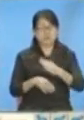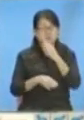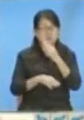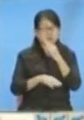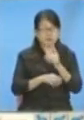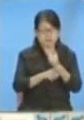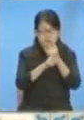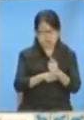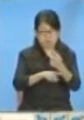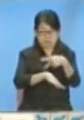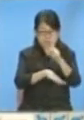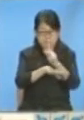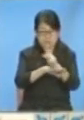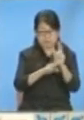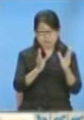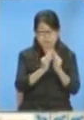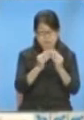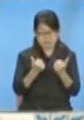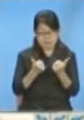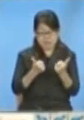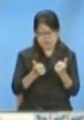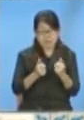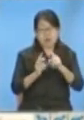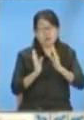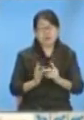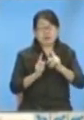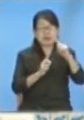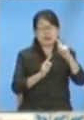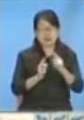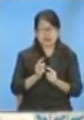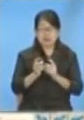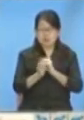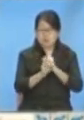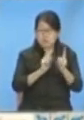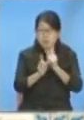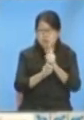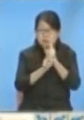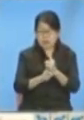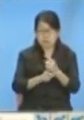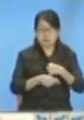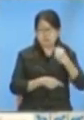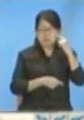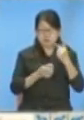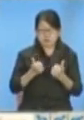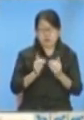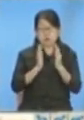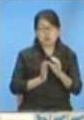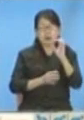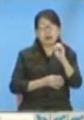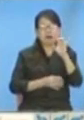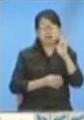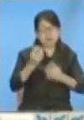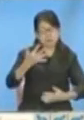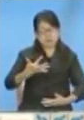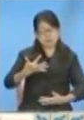ประธานในที่ประชุมคนแรกนั่งประชุมผมคิดว่าขณะนี้ตามจริง57คนนั้นคงได้มีโอกาสพูดไ